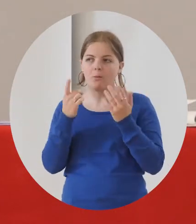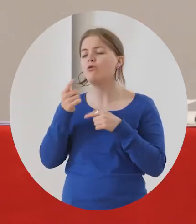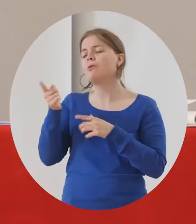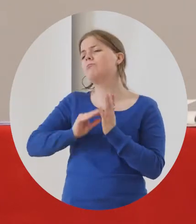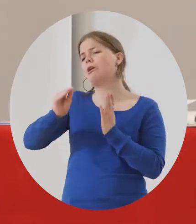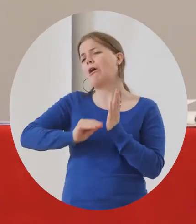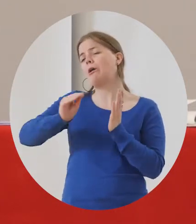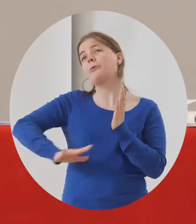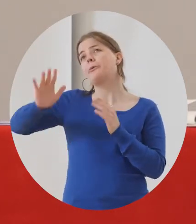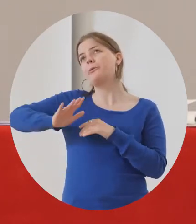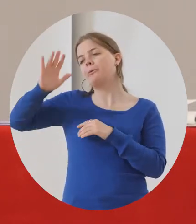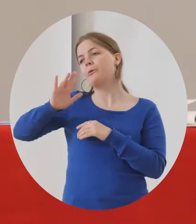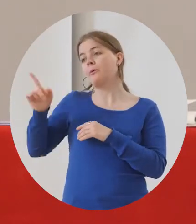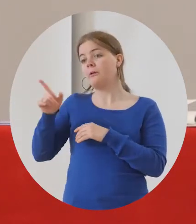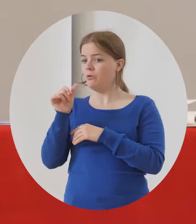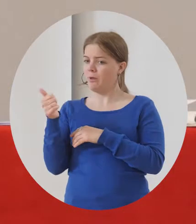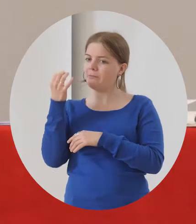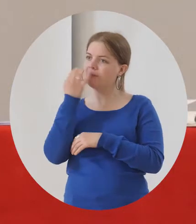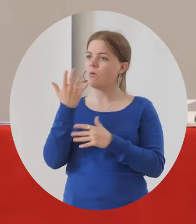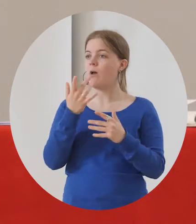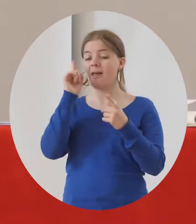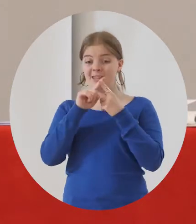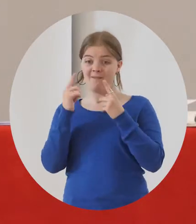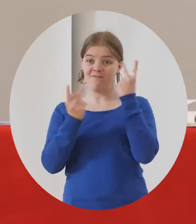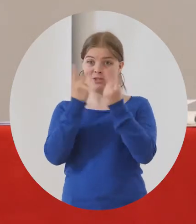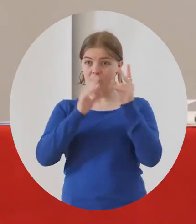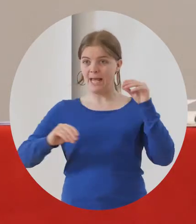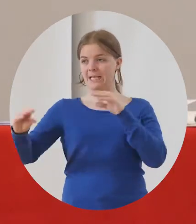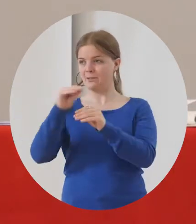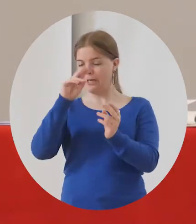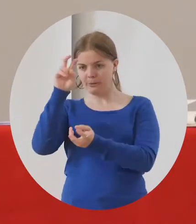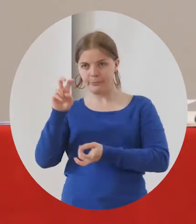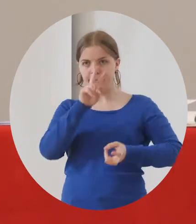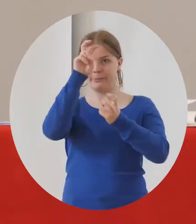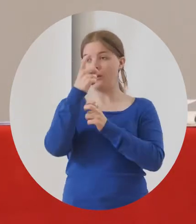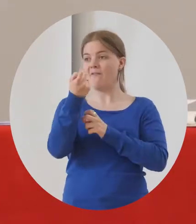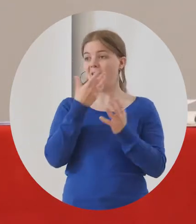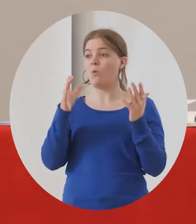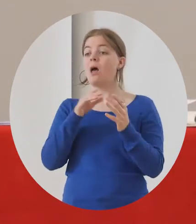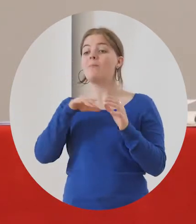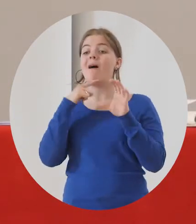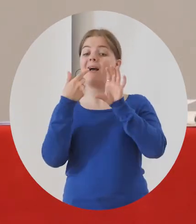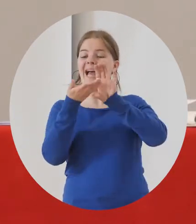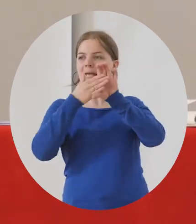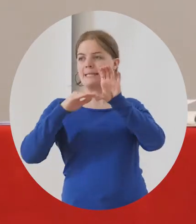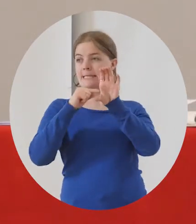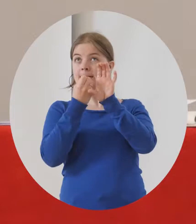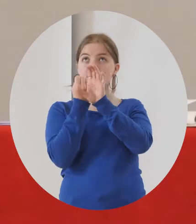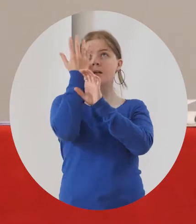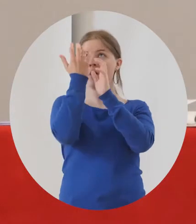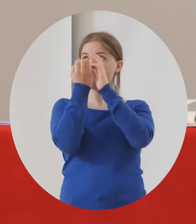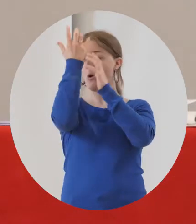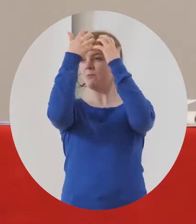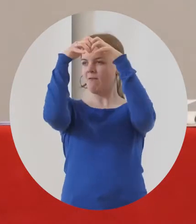disait déjà que la perception de l'espace visuel se construit à partir des afférences rétiniennes. Et ça, c'est très important. Parce